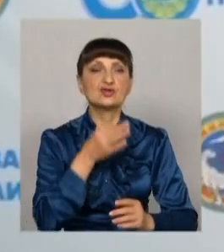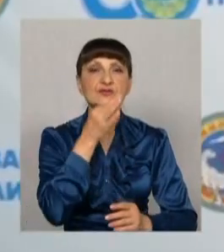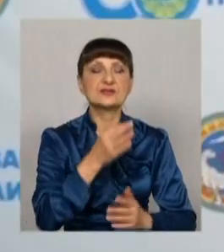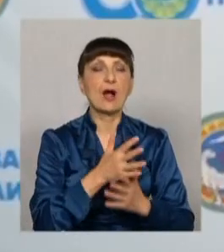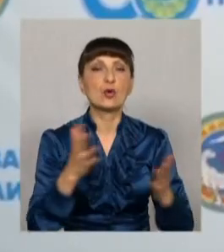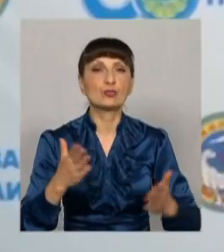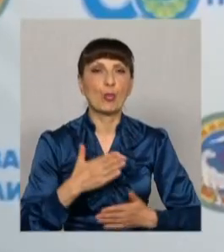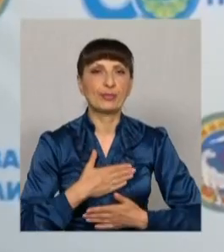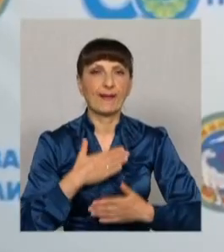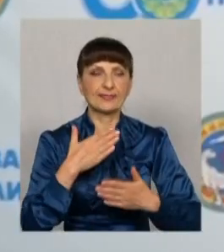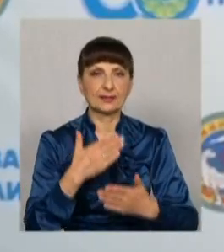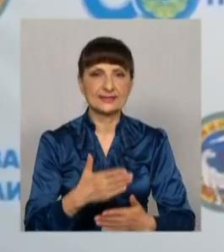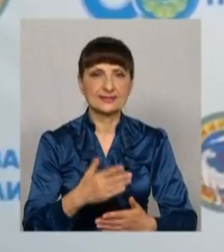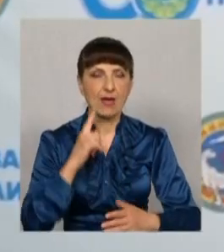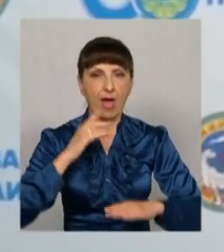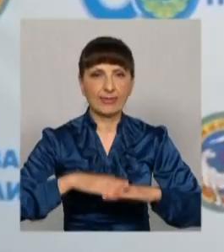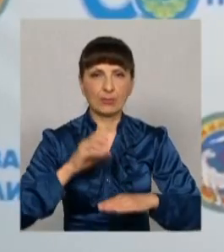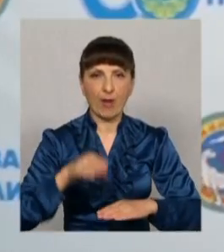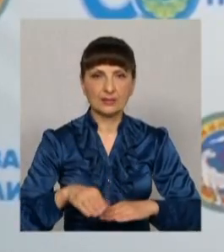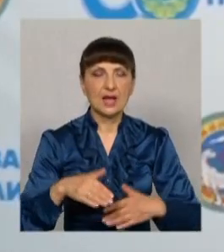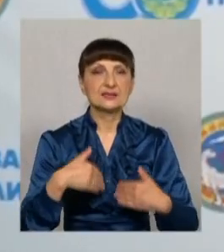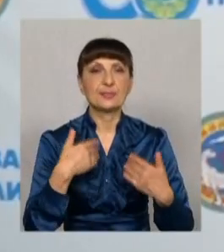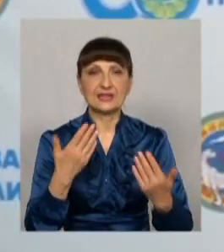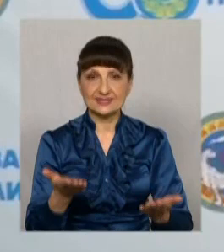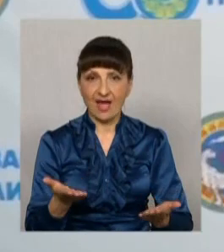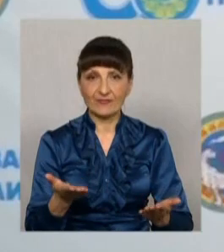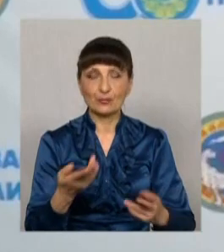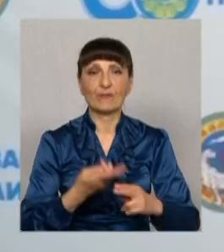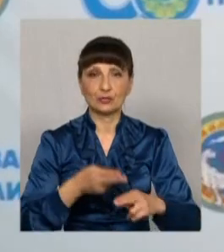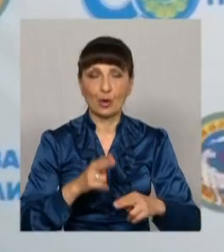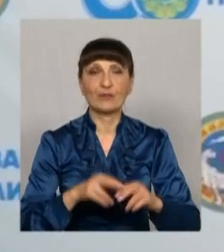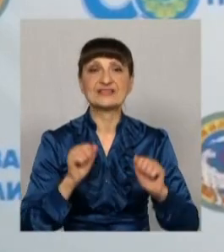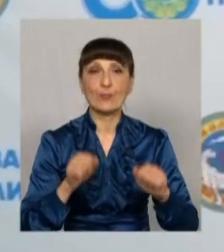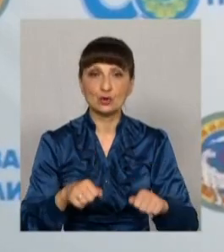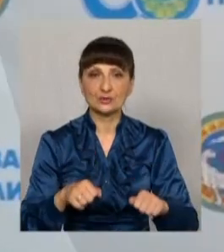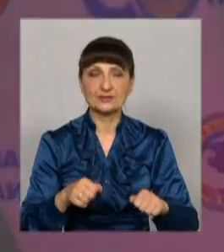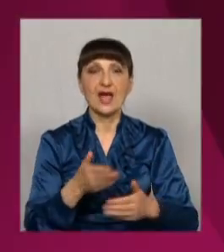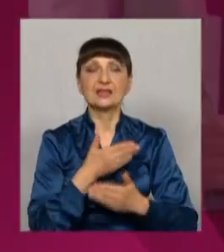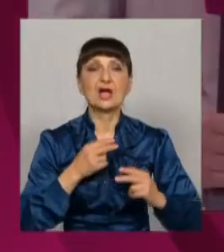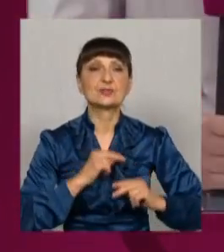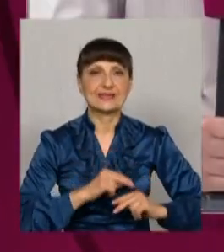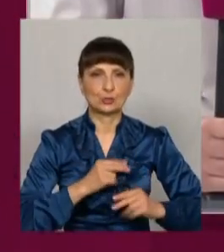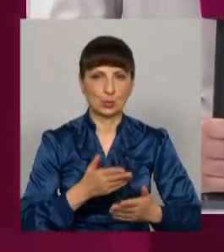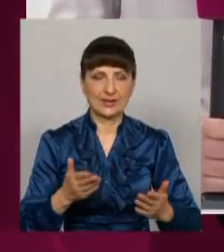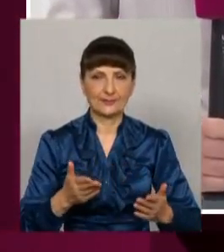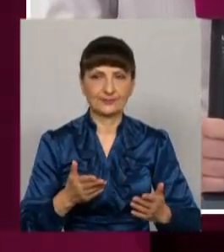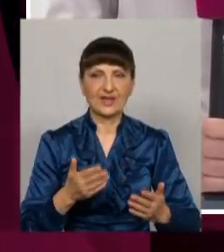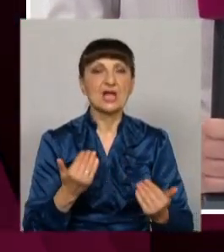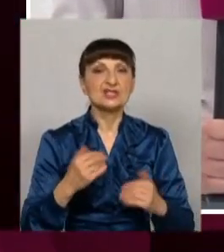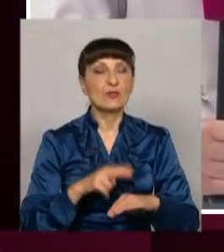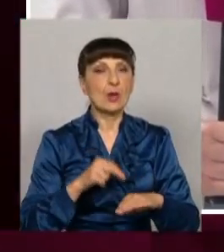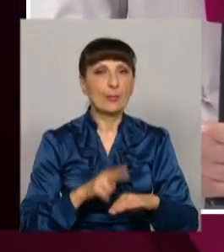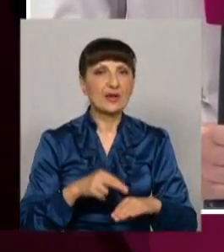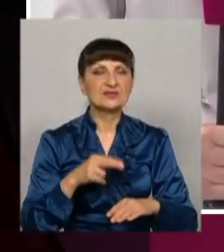огромную благодарность акимату за предоставленную такую возможность нашим сотрудникам. Полицию сегодня